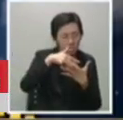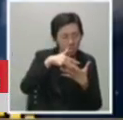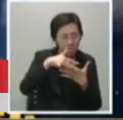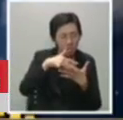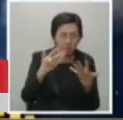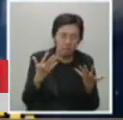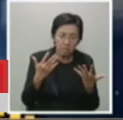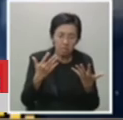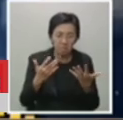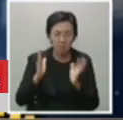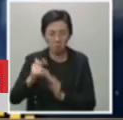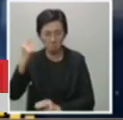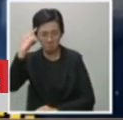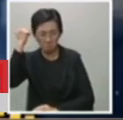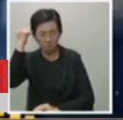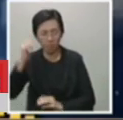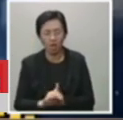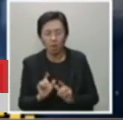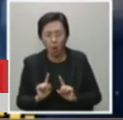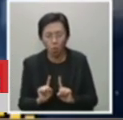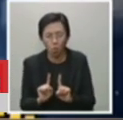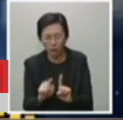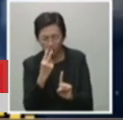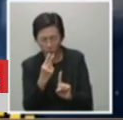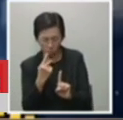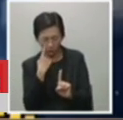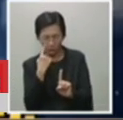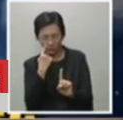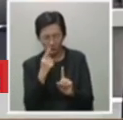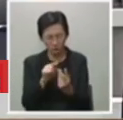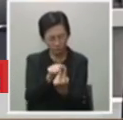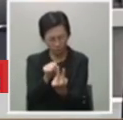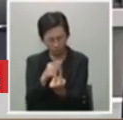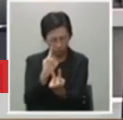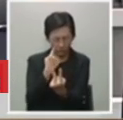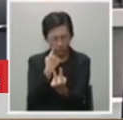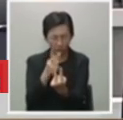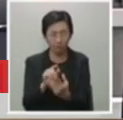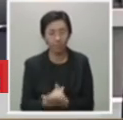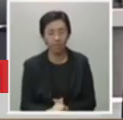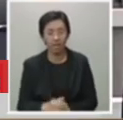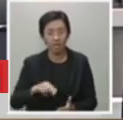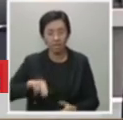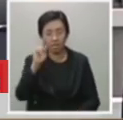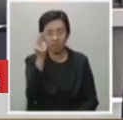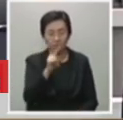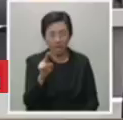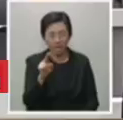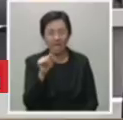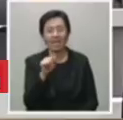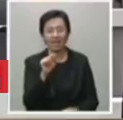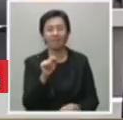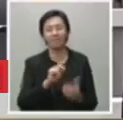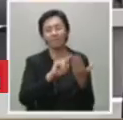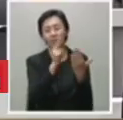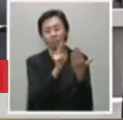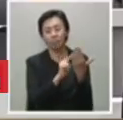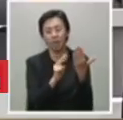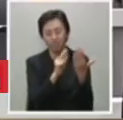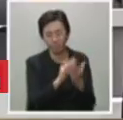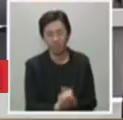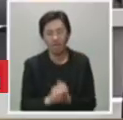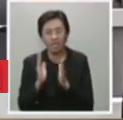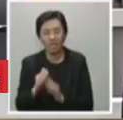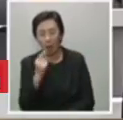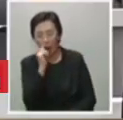ก็เพราะว่าศิลปินเวลาเดินคู่กันเนี่ยท่านประธานก็มันแยกไม่ออกนะแต่ถ้าใครถือผู้กันขึ้นมาอันนึงปุ๊บเอ้ยนี่ศิลปินแต่ถ้าอีกค